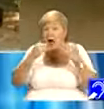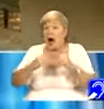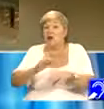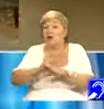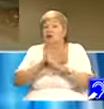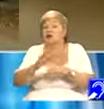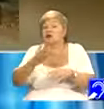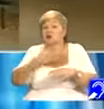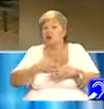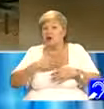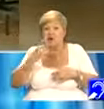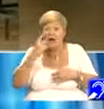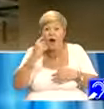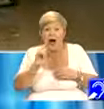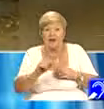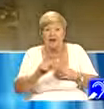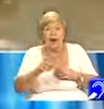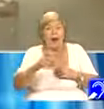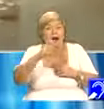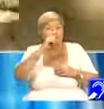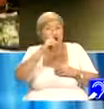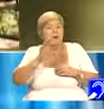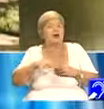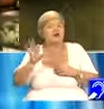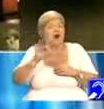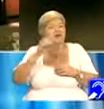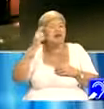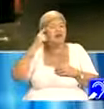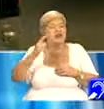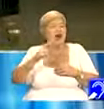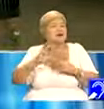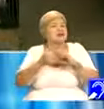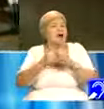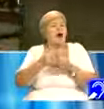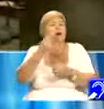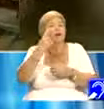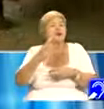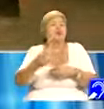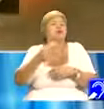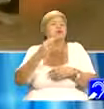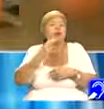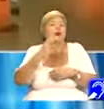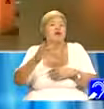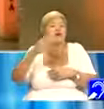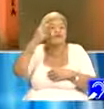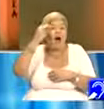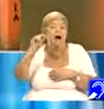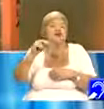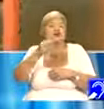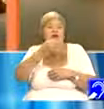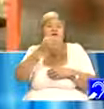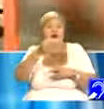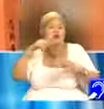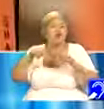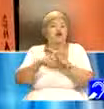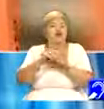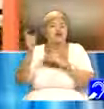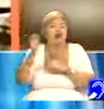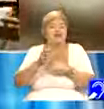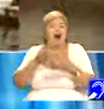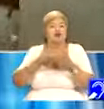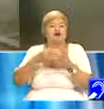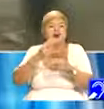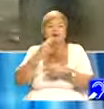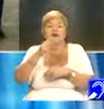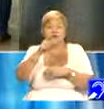Mladin a fost pur și simplu inspirat sau dacă a fost anunțat. Până la urmă, iată că cei doi s-au prezentat la